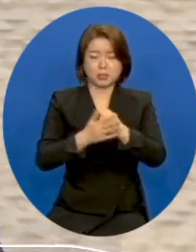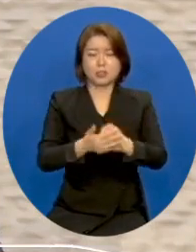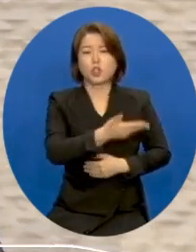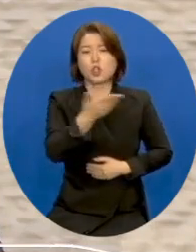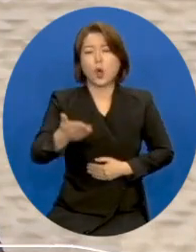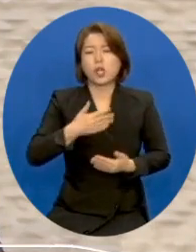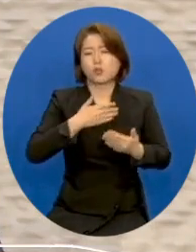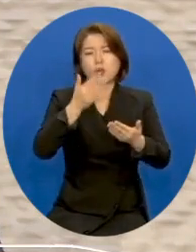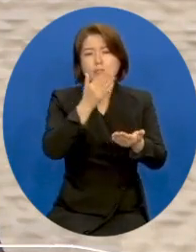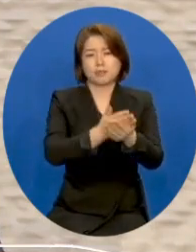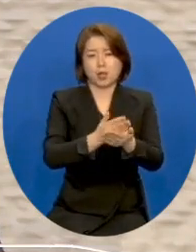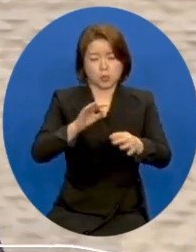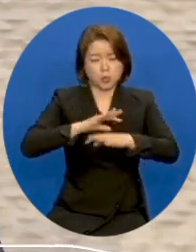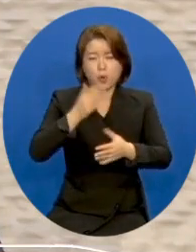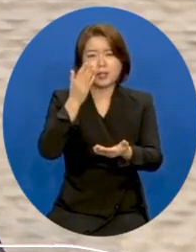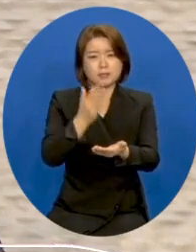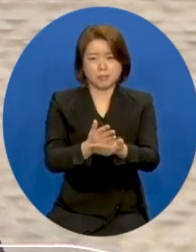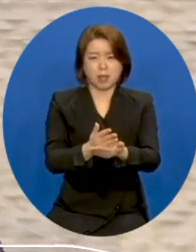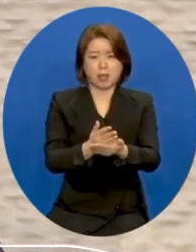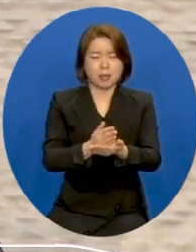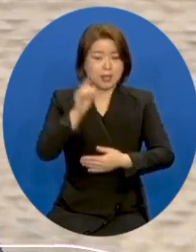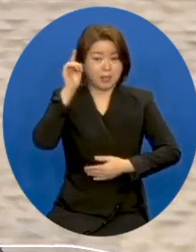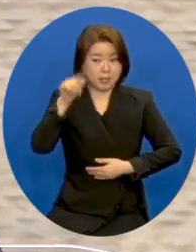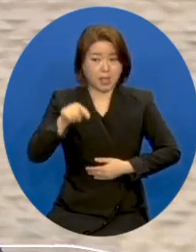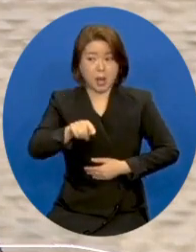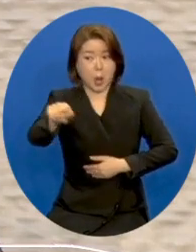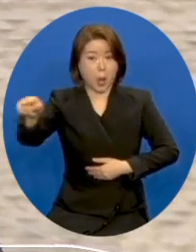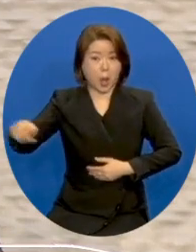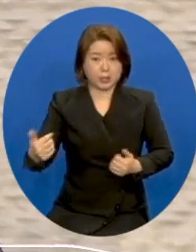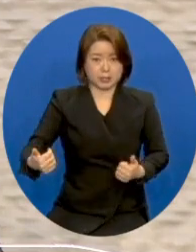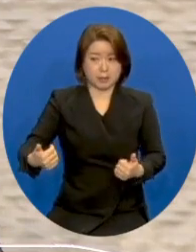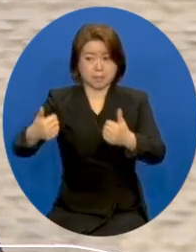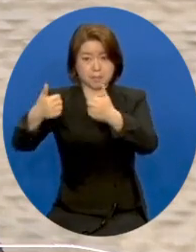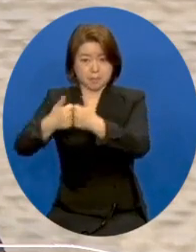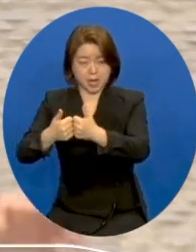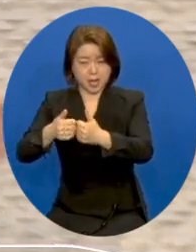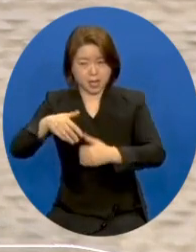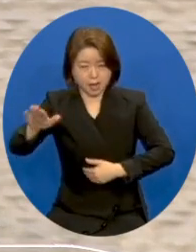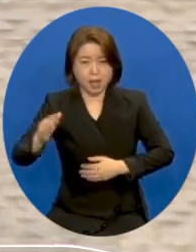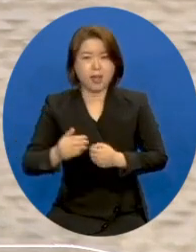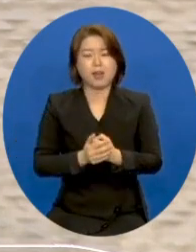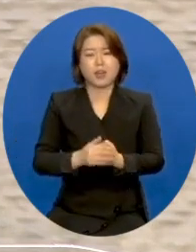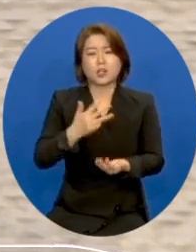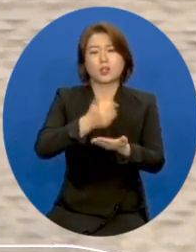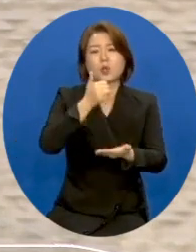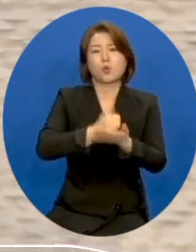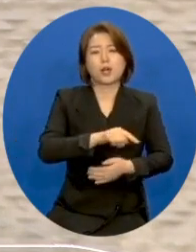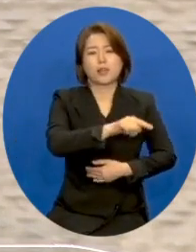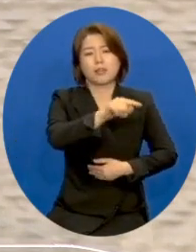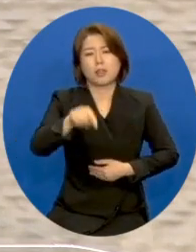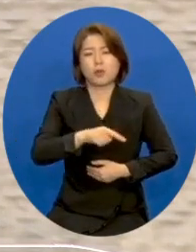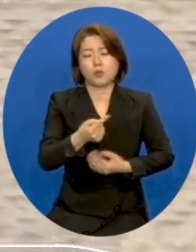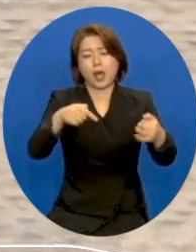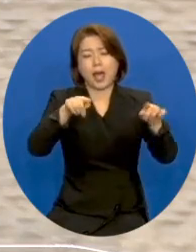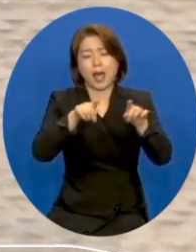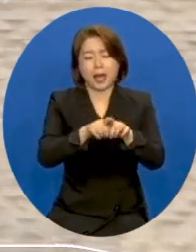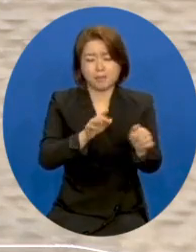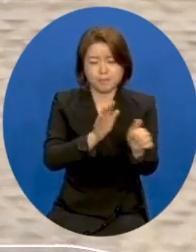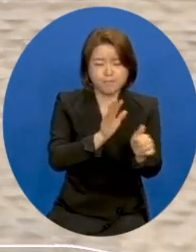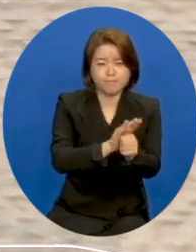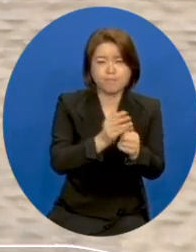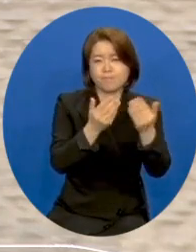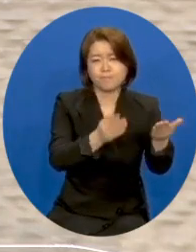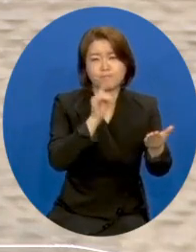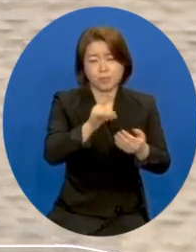두려워하지 말며 놀라지 말고 내일 그들을 맞서 나가라. 여호와가 너희와 함께하리라.